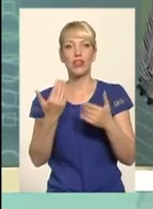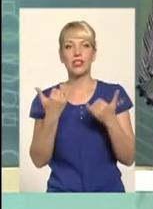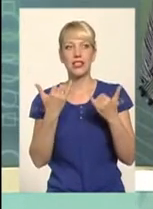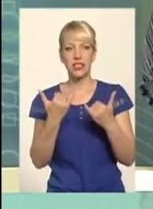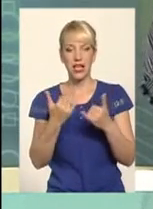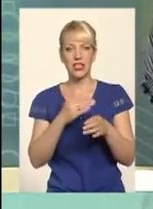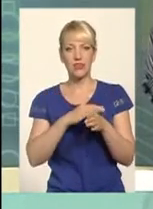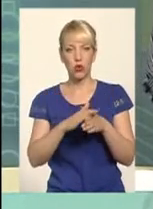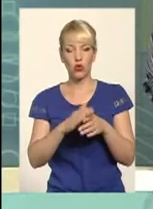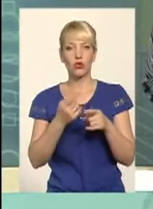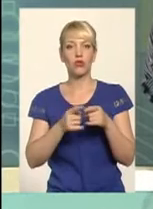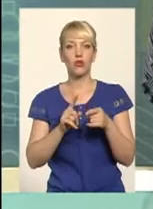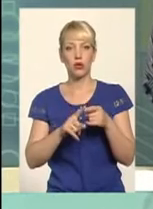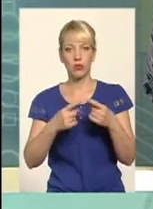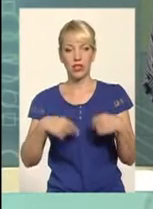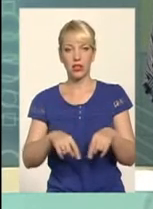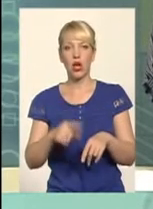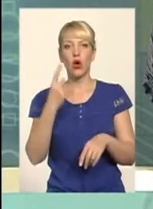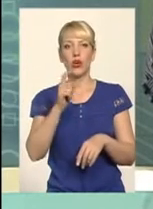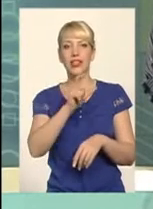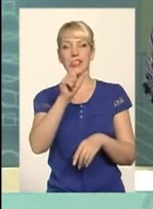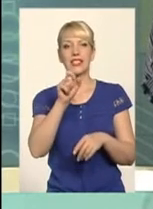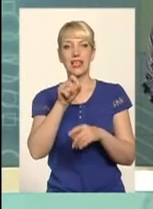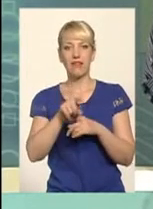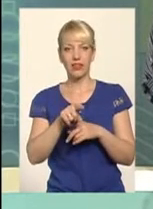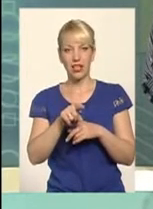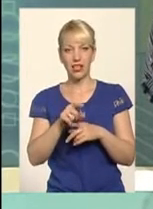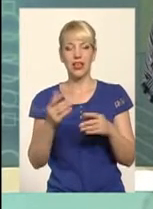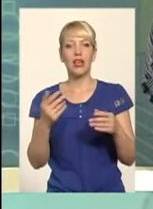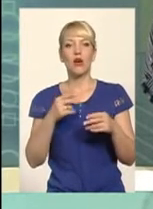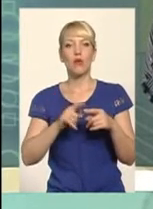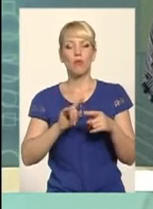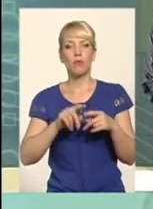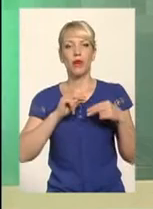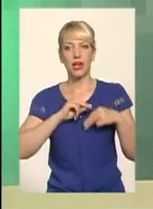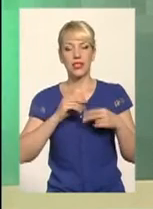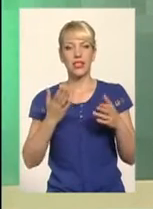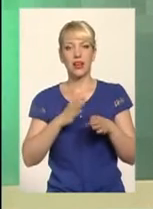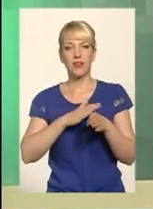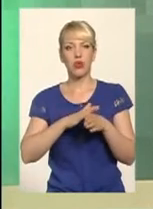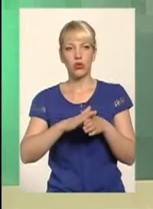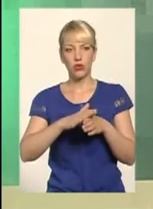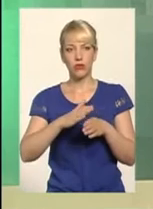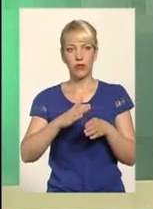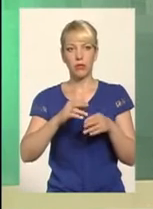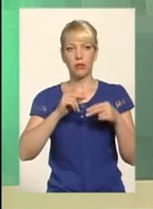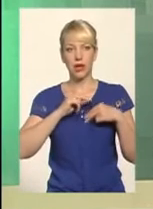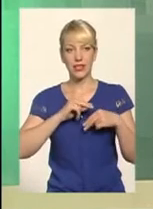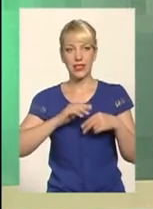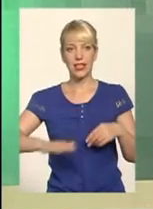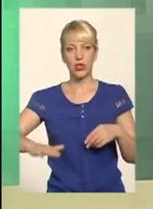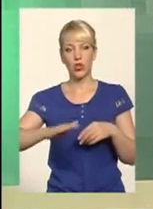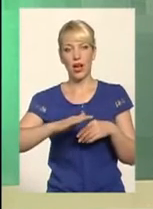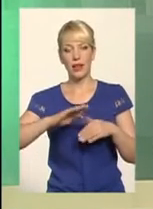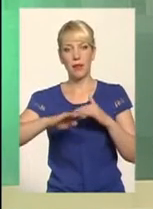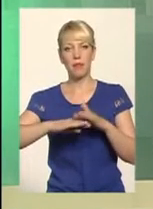От, власне, одним із завдань з питань експертизи умов праці, які виконує Держпраці, територіальний